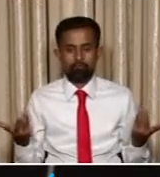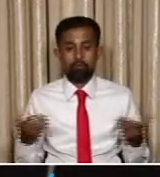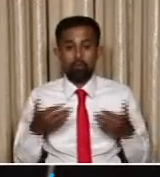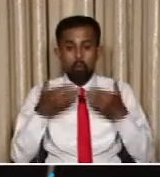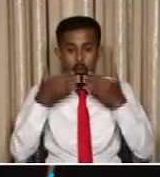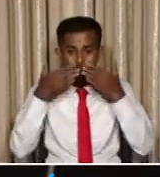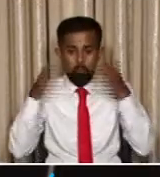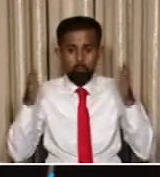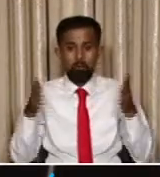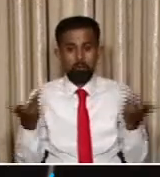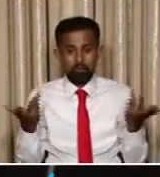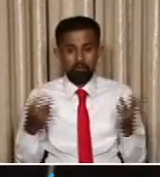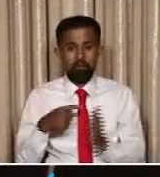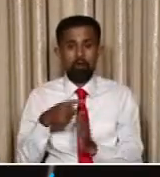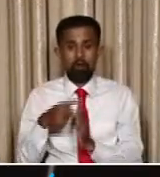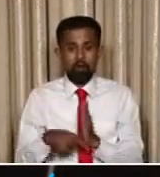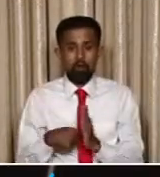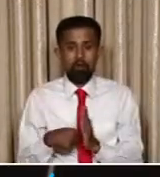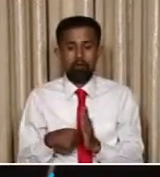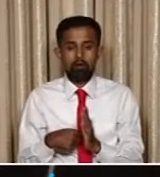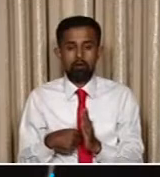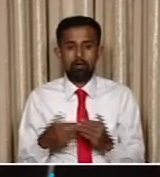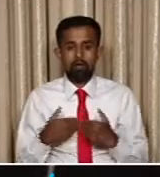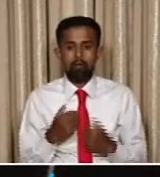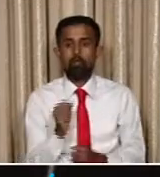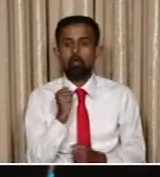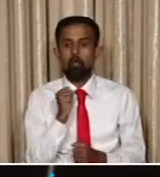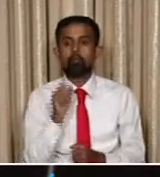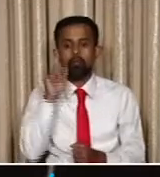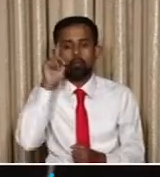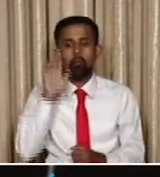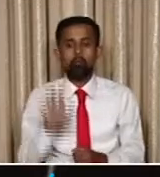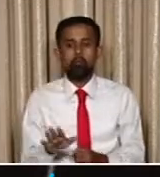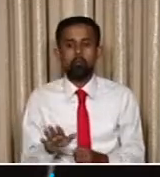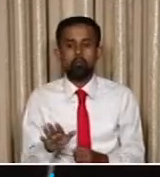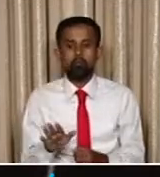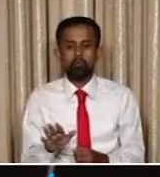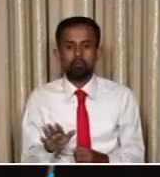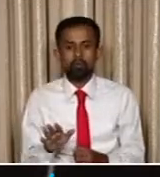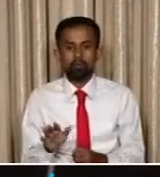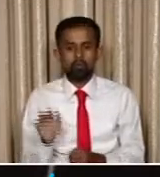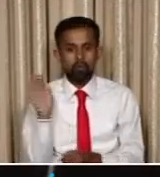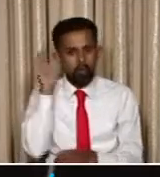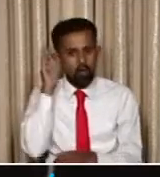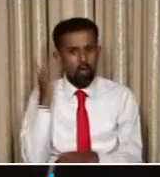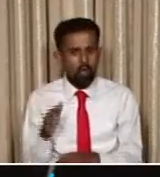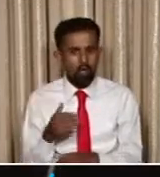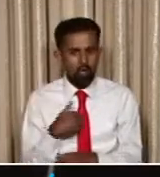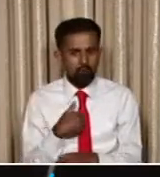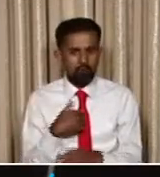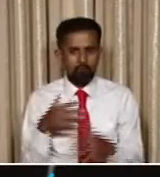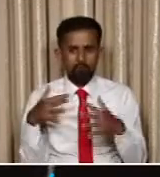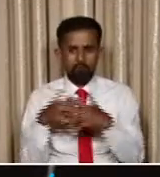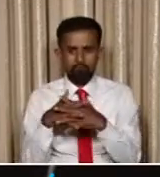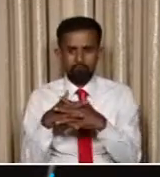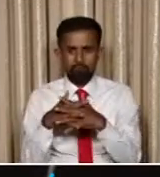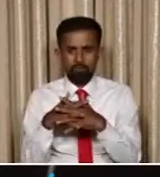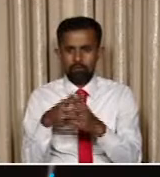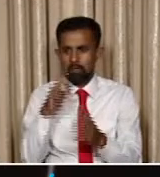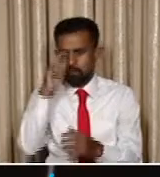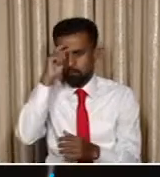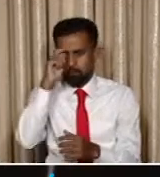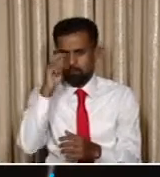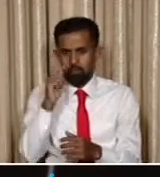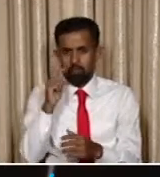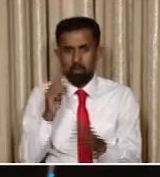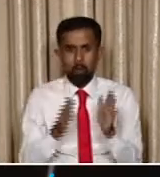විවෘත කරලා නැති රටක් අපි කොහොමද බලාපොරොත්තු වෙන්නේ මම අහගෙන හිටියා දැන් අපේ ගරු විජිත හේරත් මන්ත්‍රීතුමා කියනවා